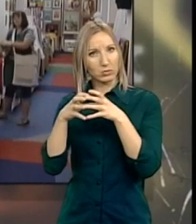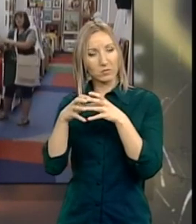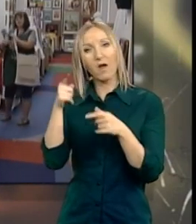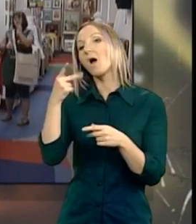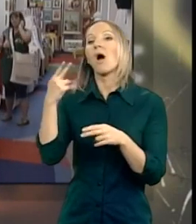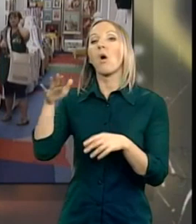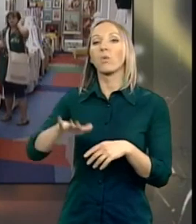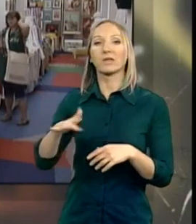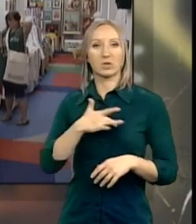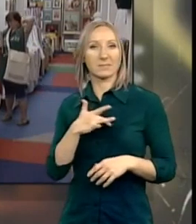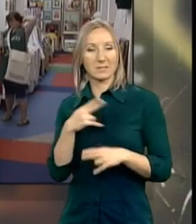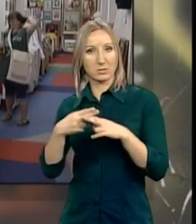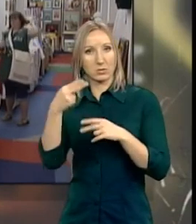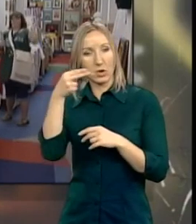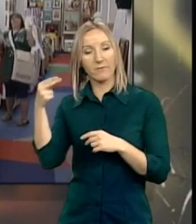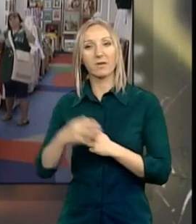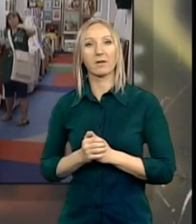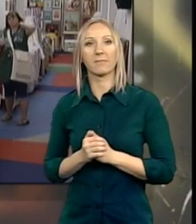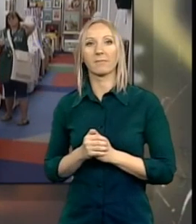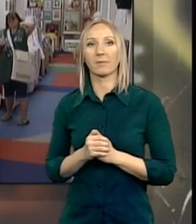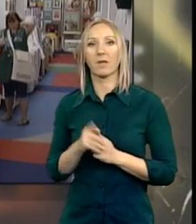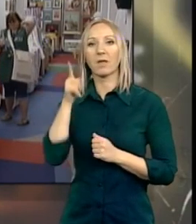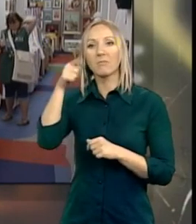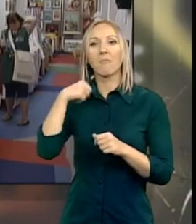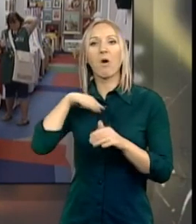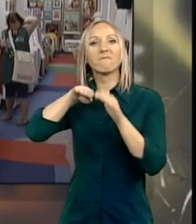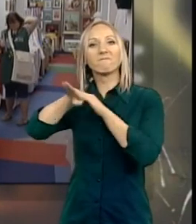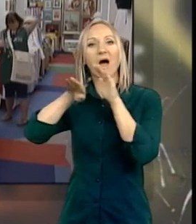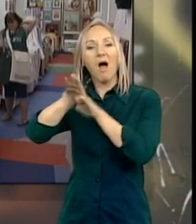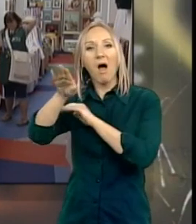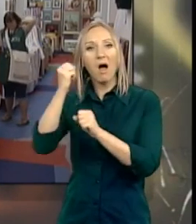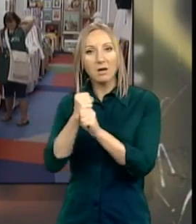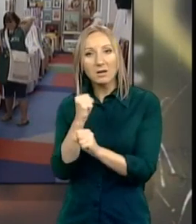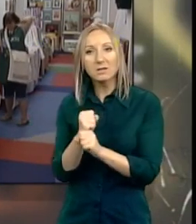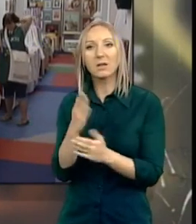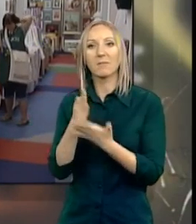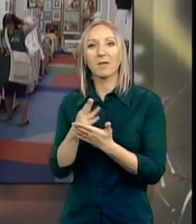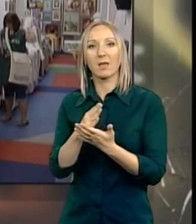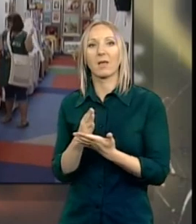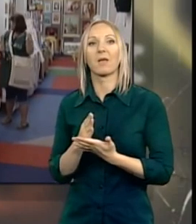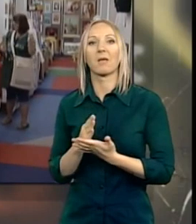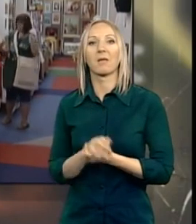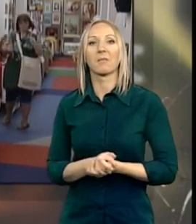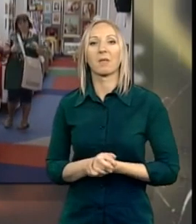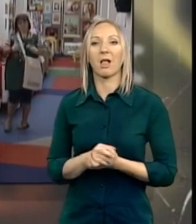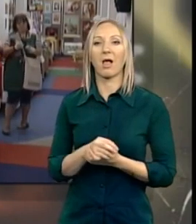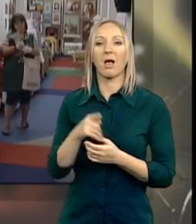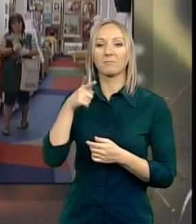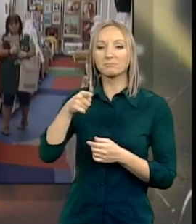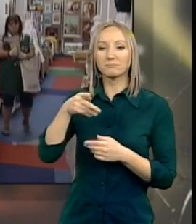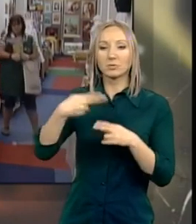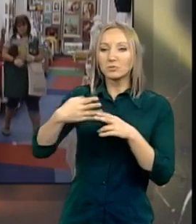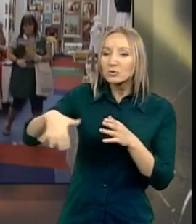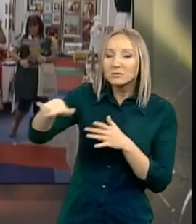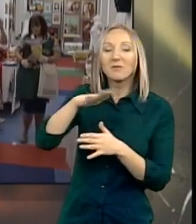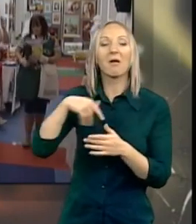srcu. Samo sam slala faksove, bila štefnice, kuvala kafe, kuskila